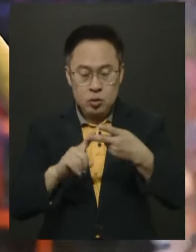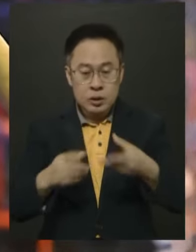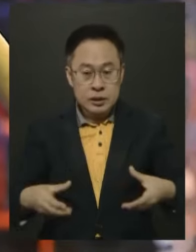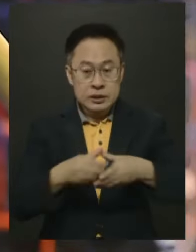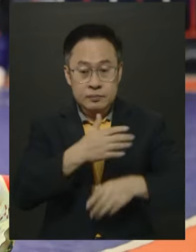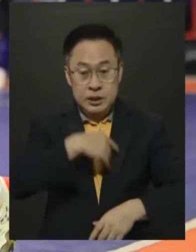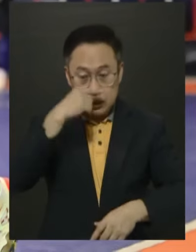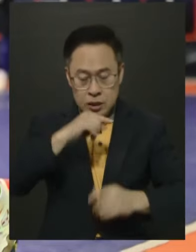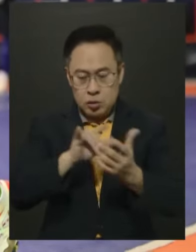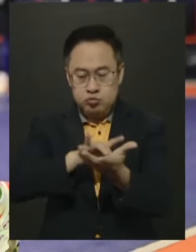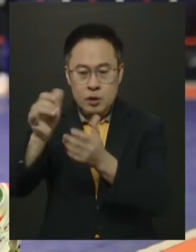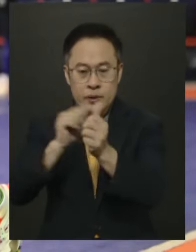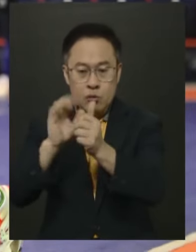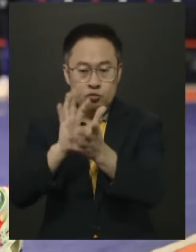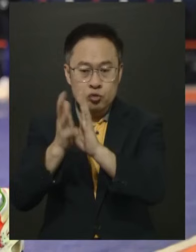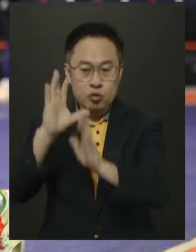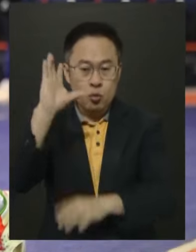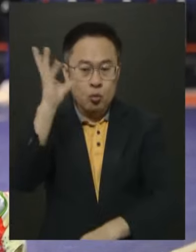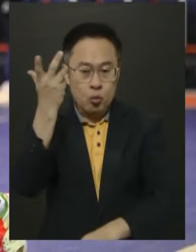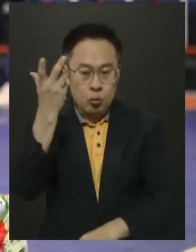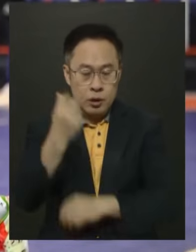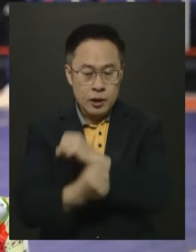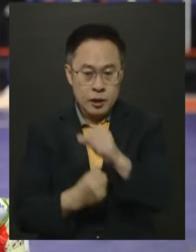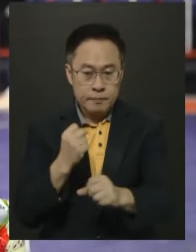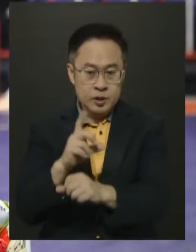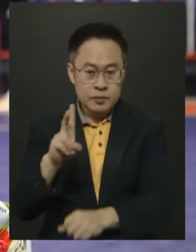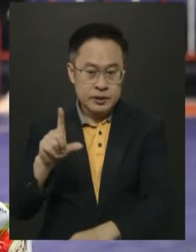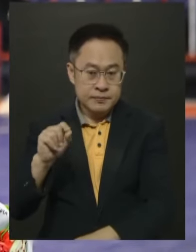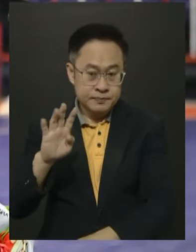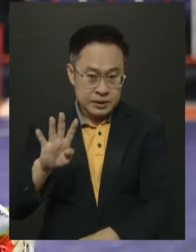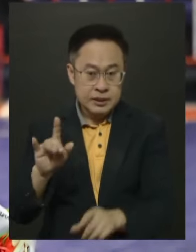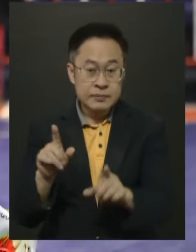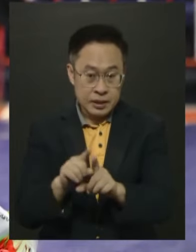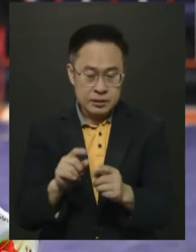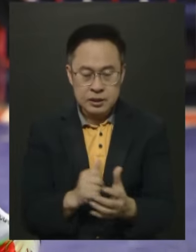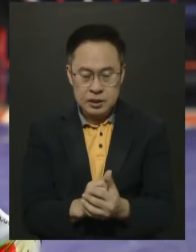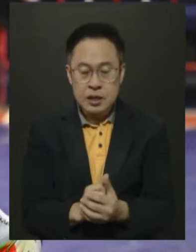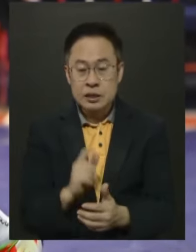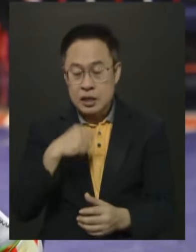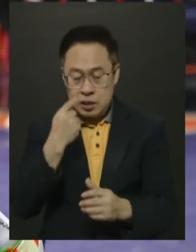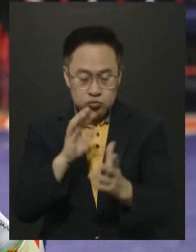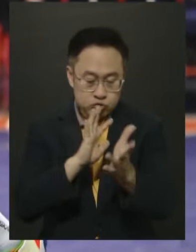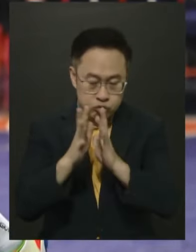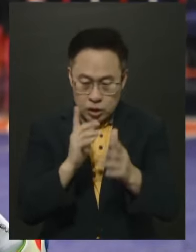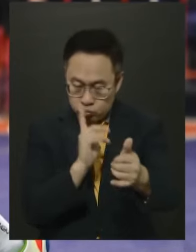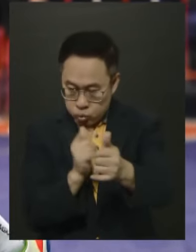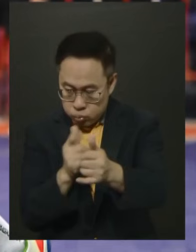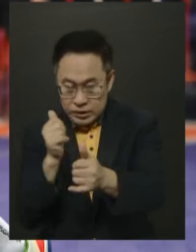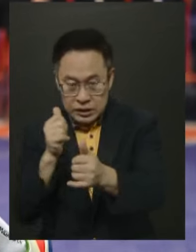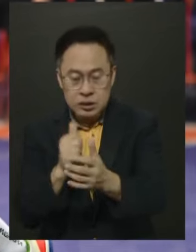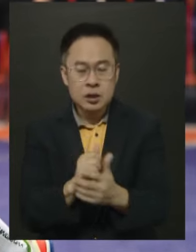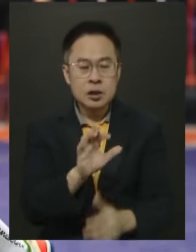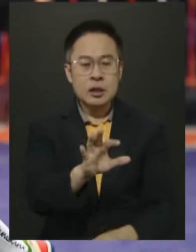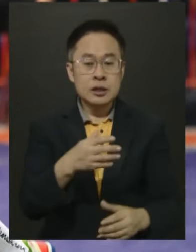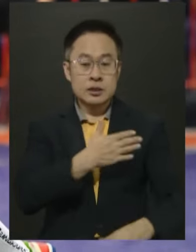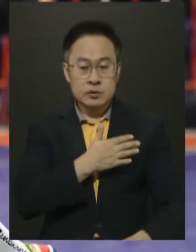พื่อการไปลุยศึกฟุตซอลโลกด้วยดังนั้นเนี่ยนักกีฬาที่โชว์ฟอร์มดีในลีกเนี่ยก็จะมีส่วนหนึ่งนะครับเป็นการที่ถูกคัดตัวเข้าไปในแคมป์ทีม